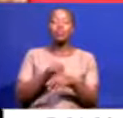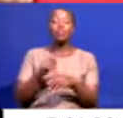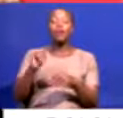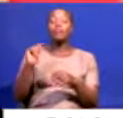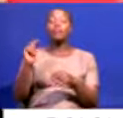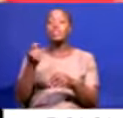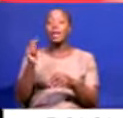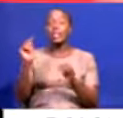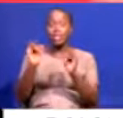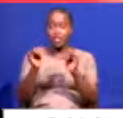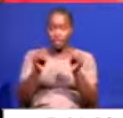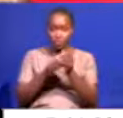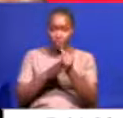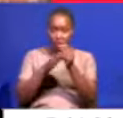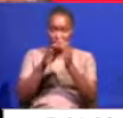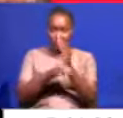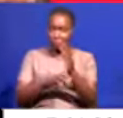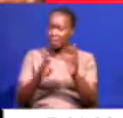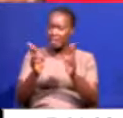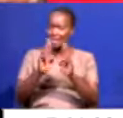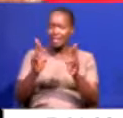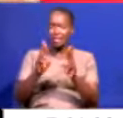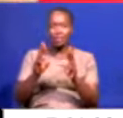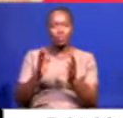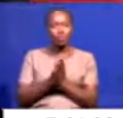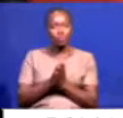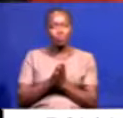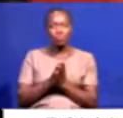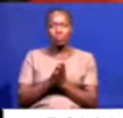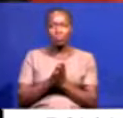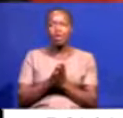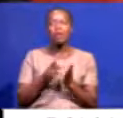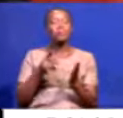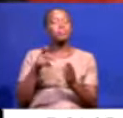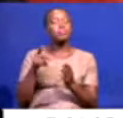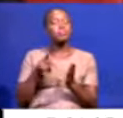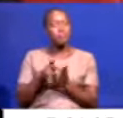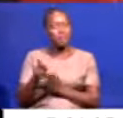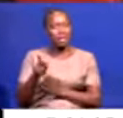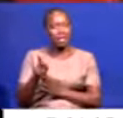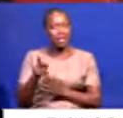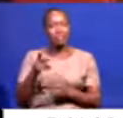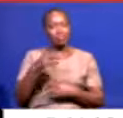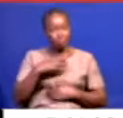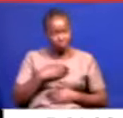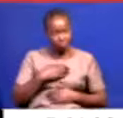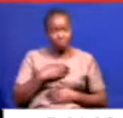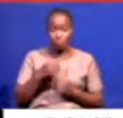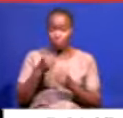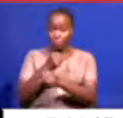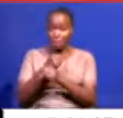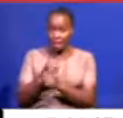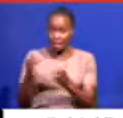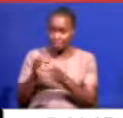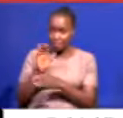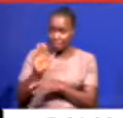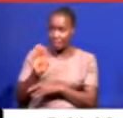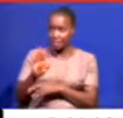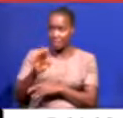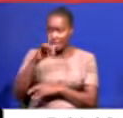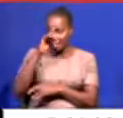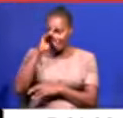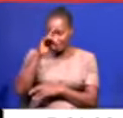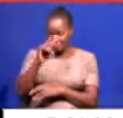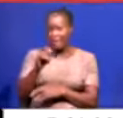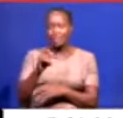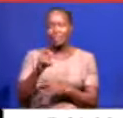chamani, Kenyatta alisema yuko tayari kutupilia mbali malipo ya kustaafu kama rais ili kulinda chama chake. Heshima sio